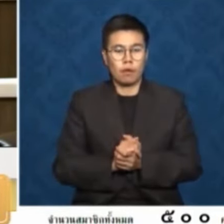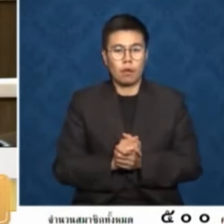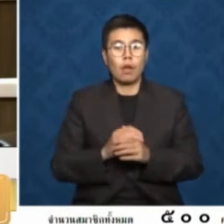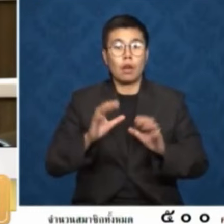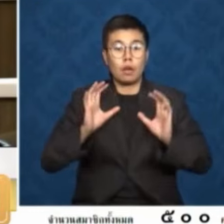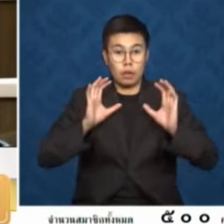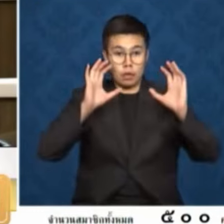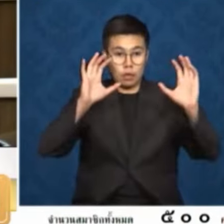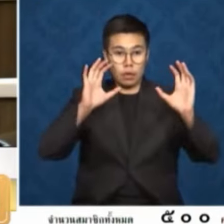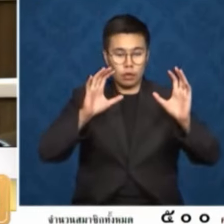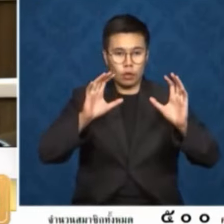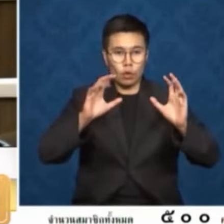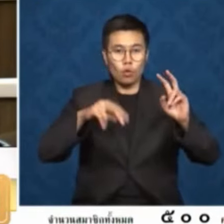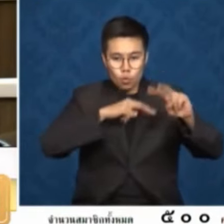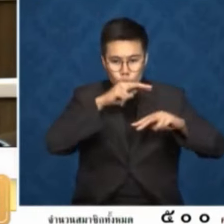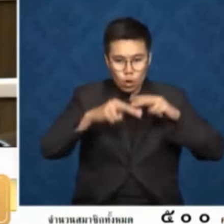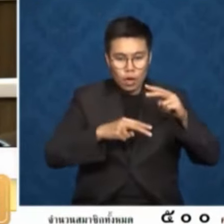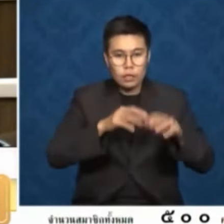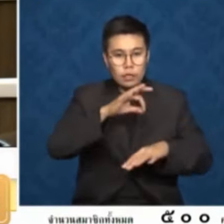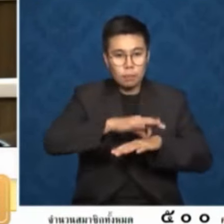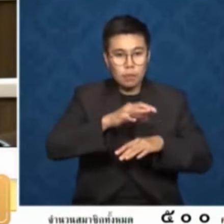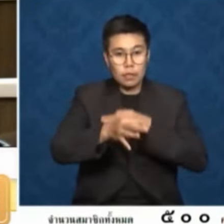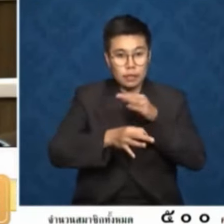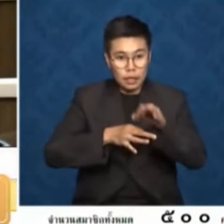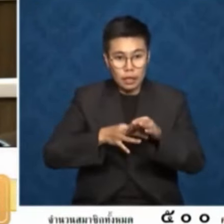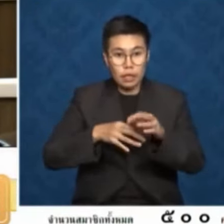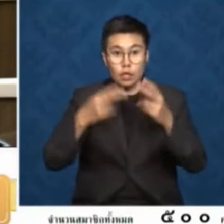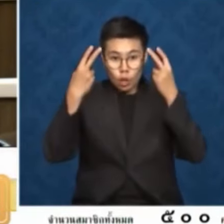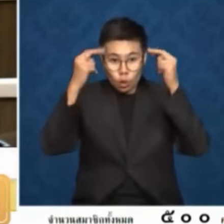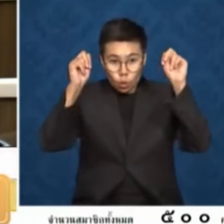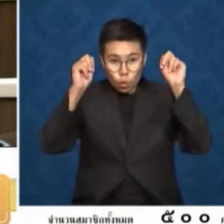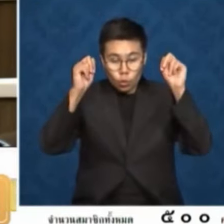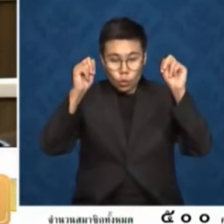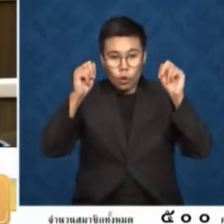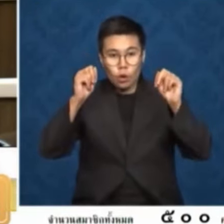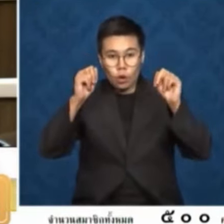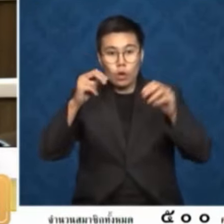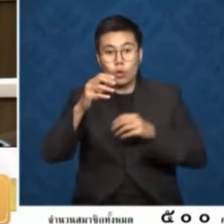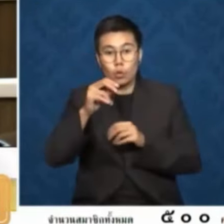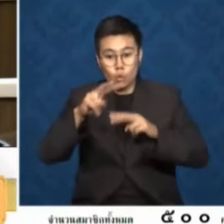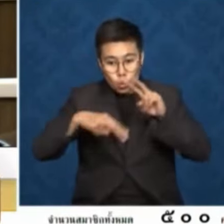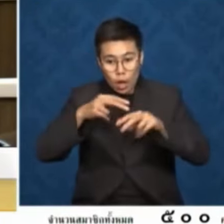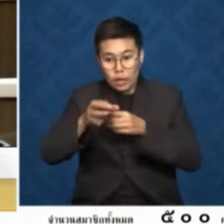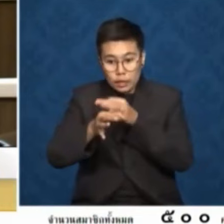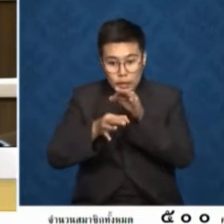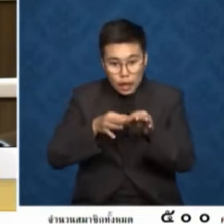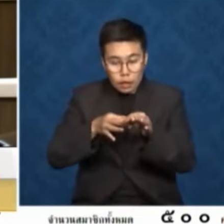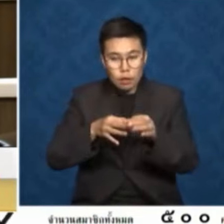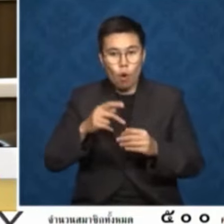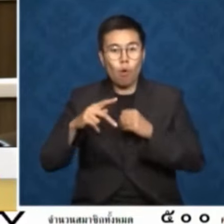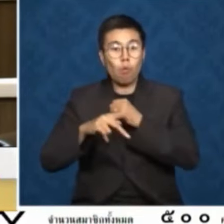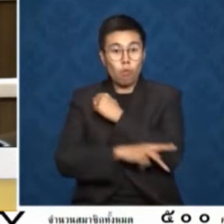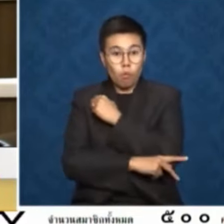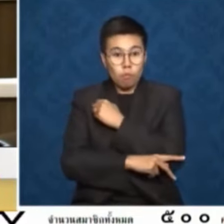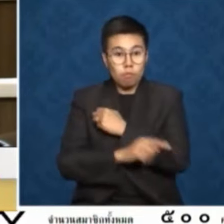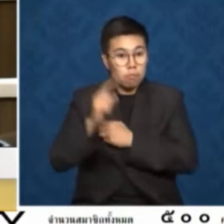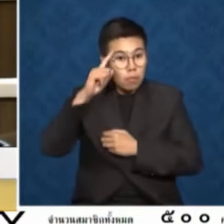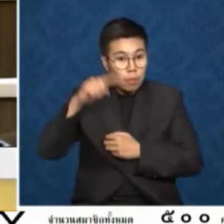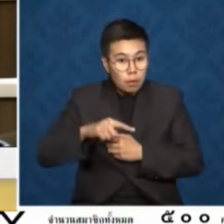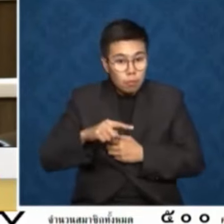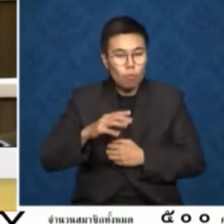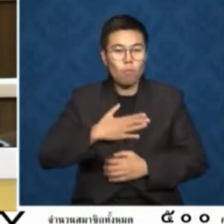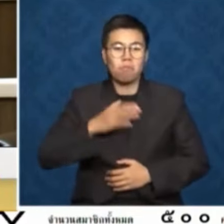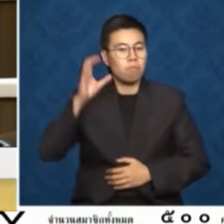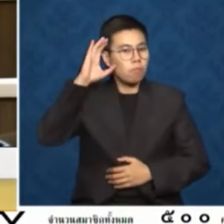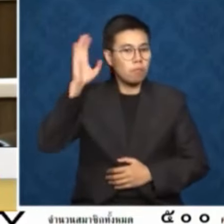การเหล่านั้นที่รักษาการนายกรักษาการโกงไม่เป็นครับผมไม่เชื่อว่าโกงไม่เป็นแน่นอน